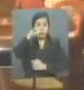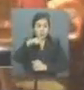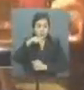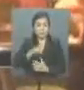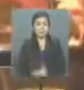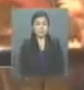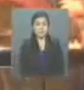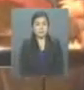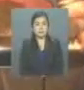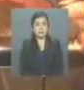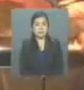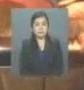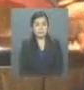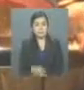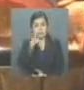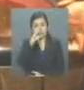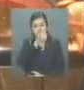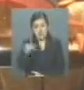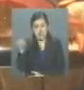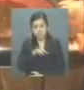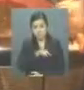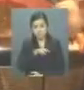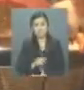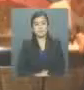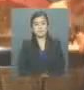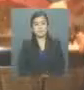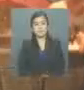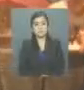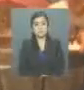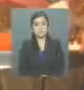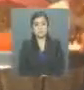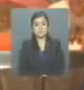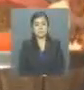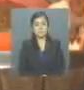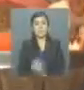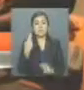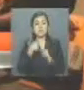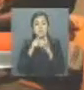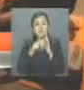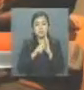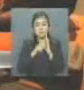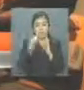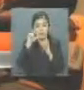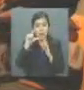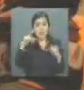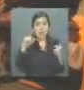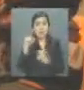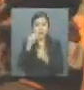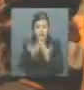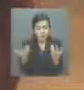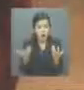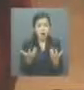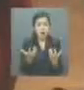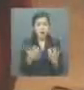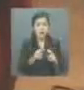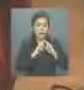everyone to come here and enjoy to play and to be free and to have the freedom of เลวอนบูเลนบอกว่าสวนสนุกแห่งนี้มีเพียงอุปกรณ์และวัสดุให้เท่านั้น